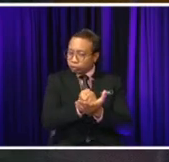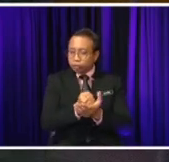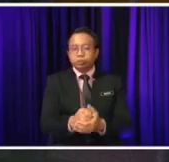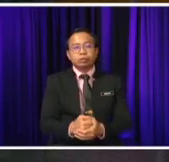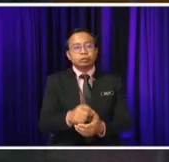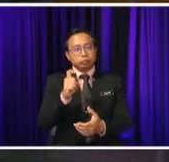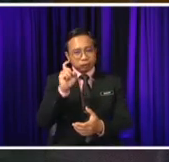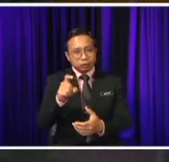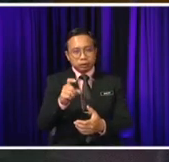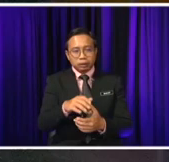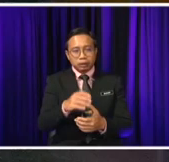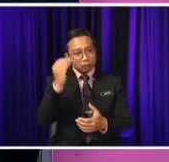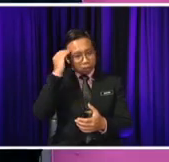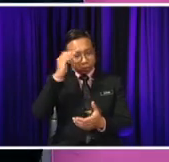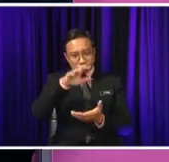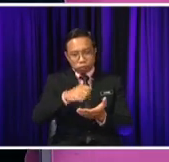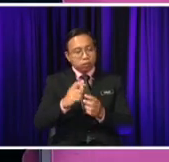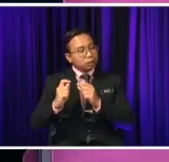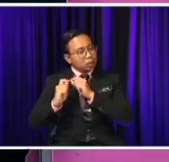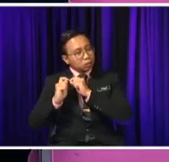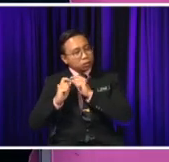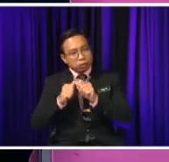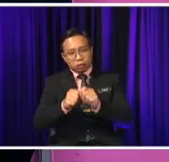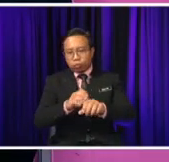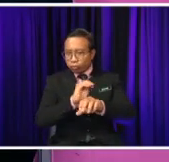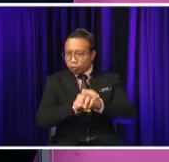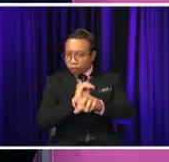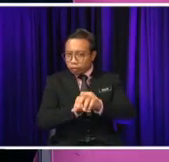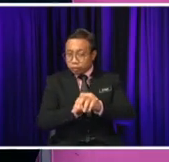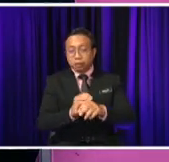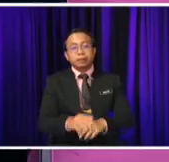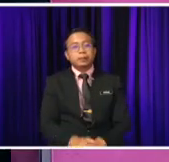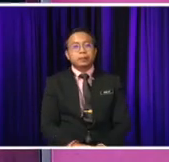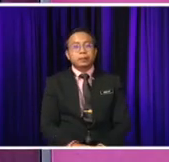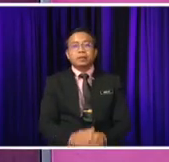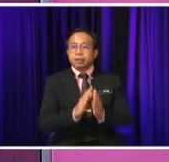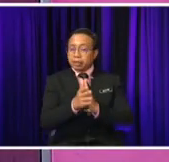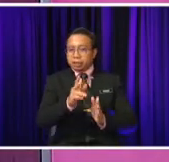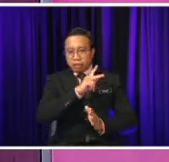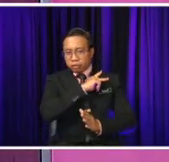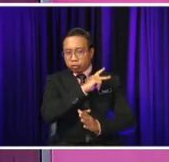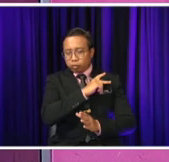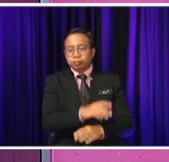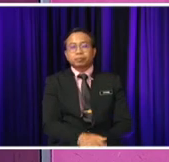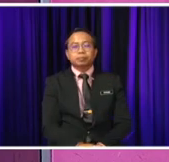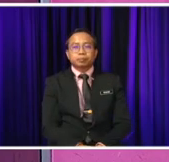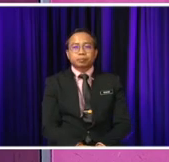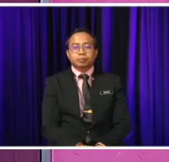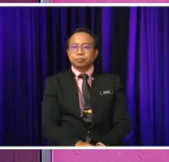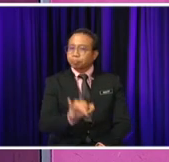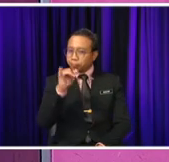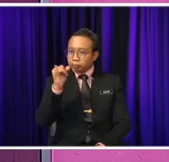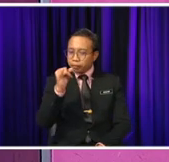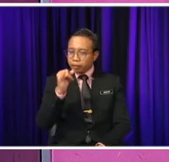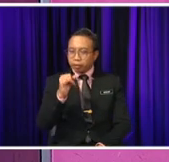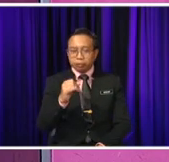seorang yang berintegging yang bertanggung jawab yang menempati masalah itu adalah seorang yang berinteraksi jadi pemimpin tak boleh sambil Ibu